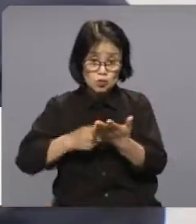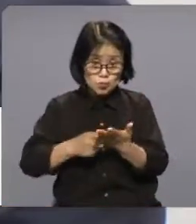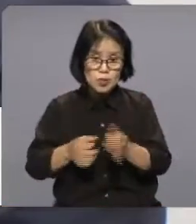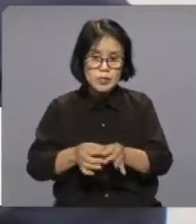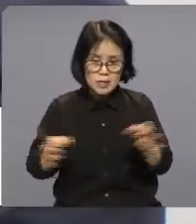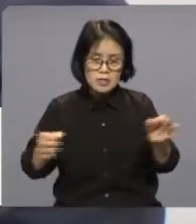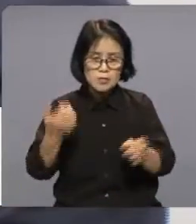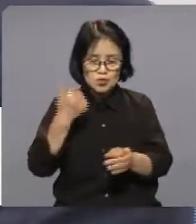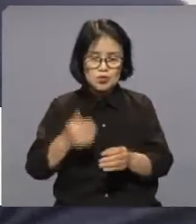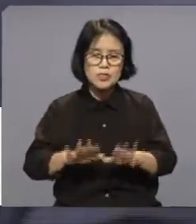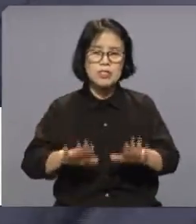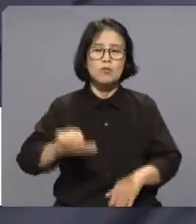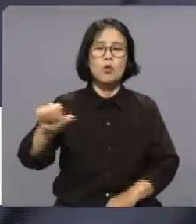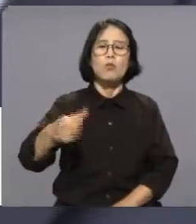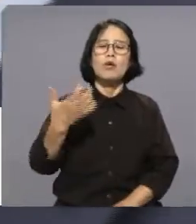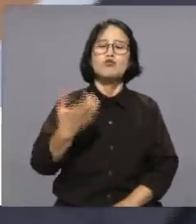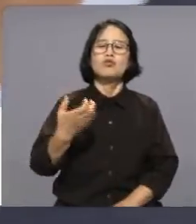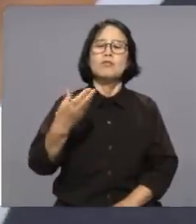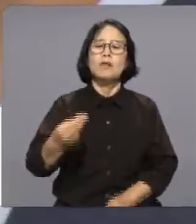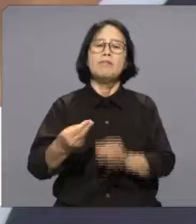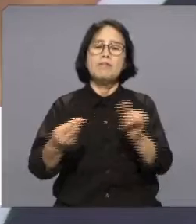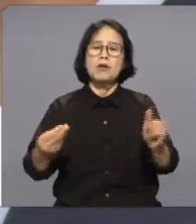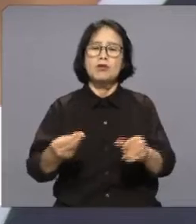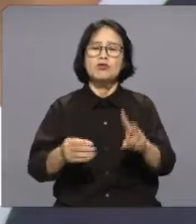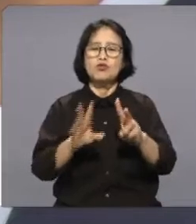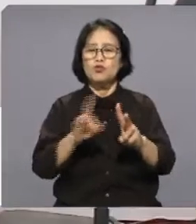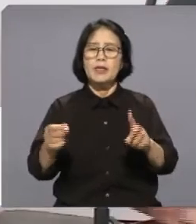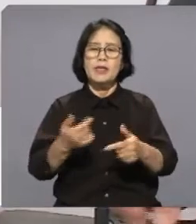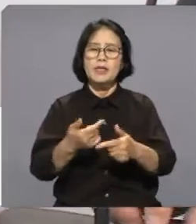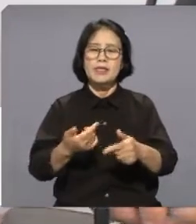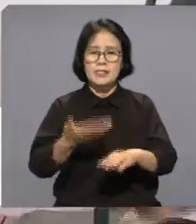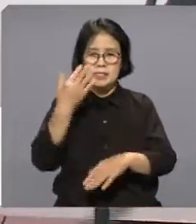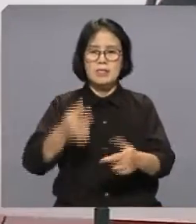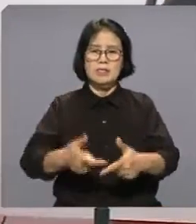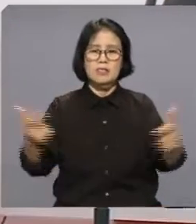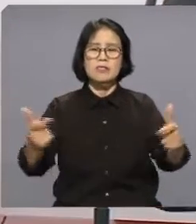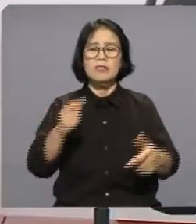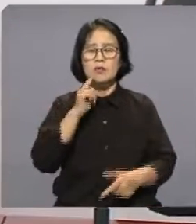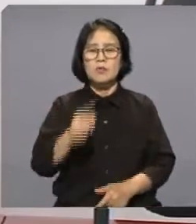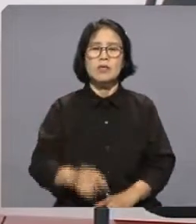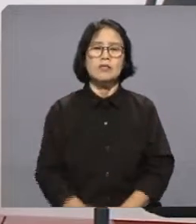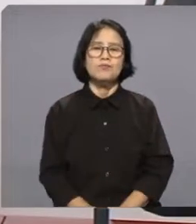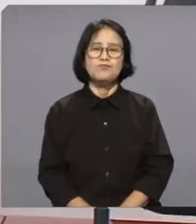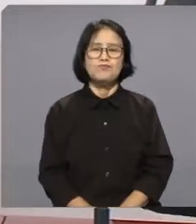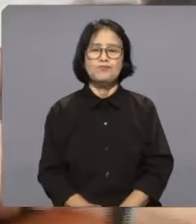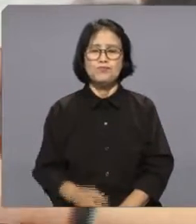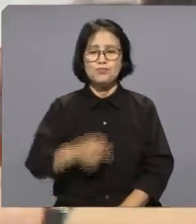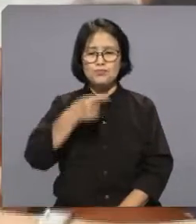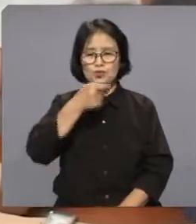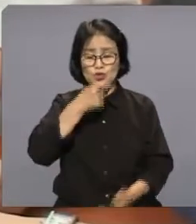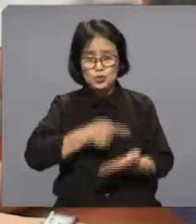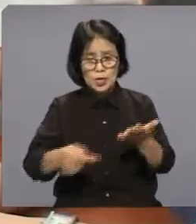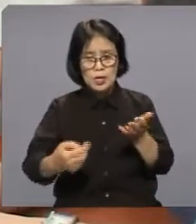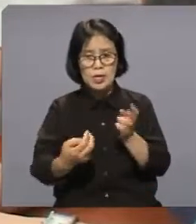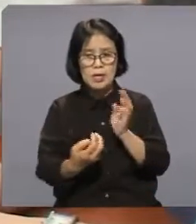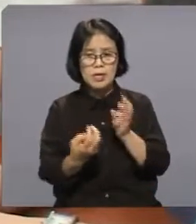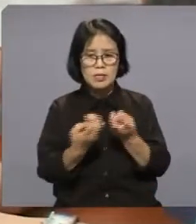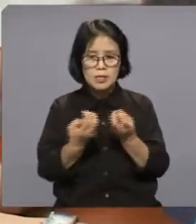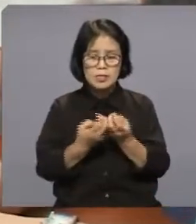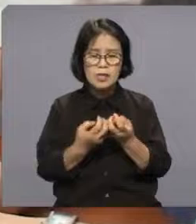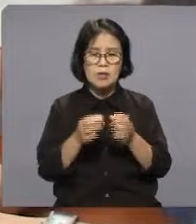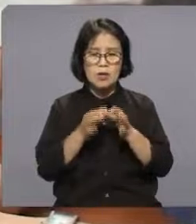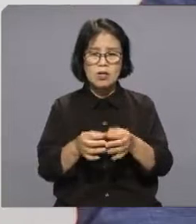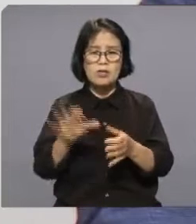도 현재 509 10만 명에서 2배 넘게 늘리기로 했습니다 수의대 채 관련한 예산도 반영할